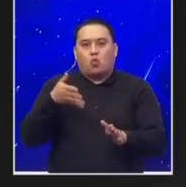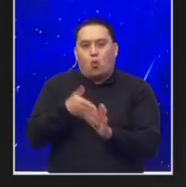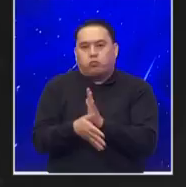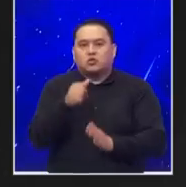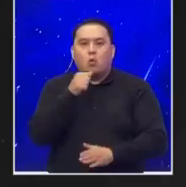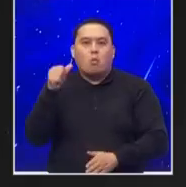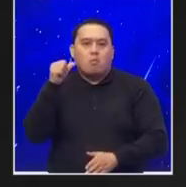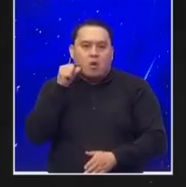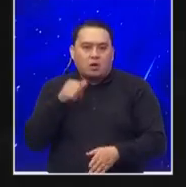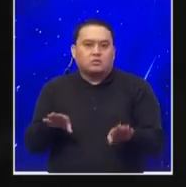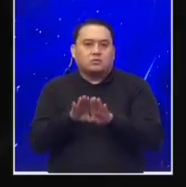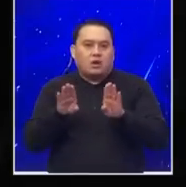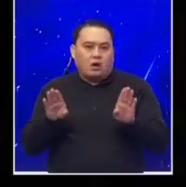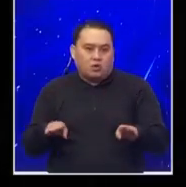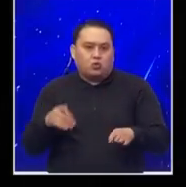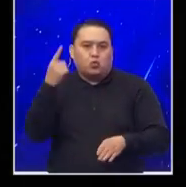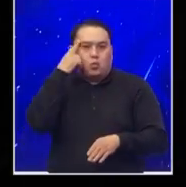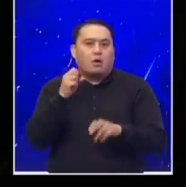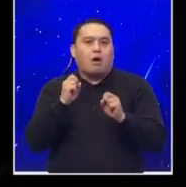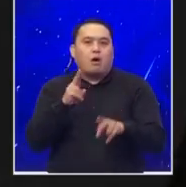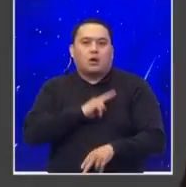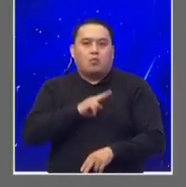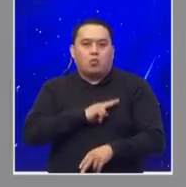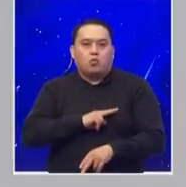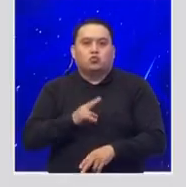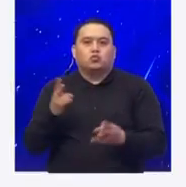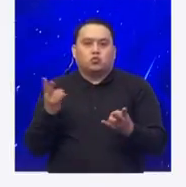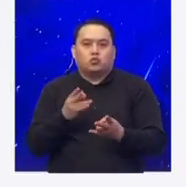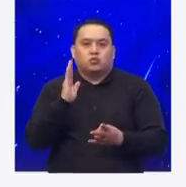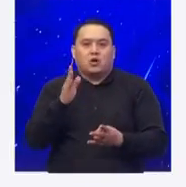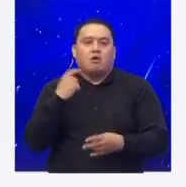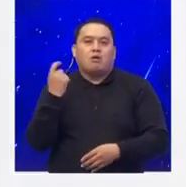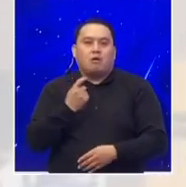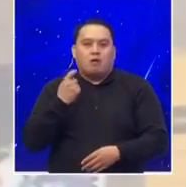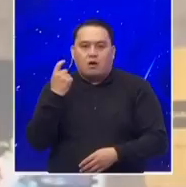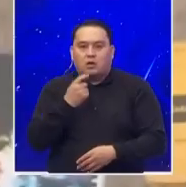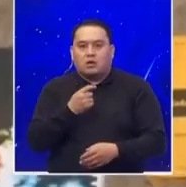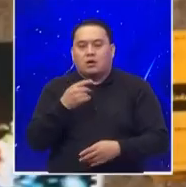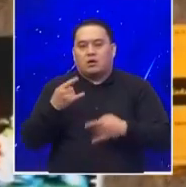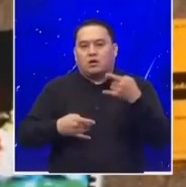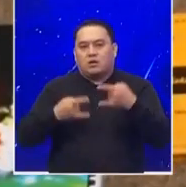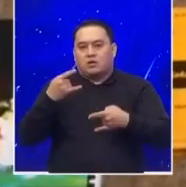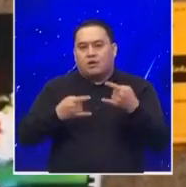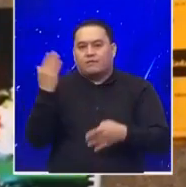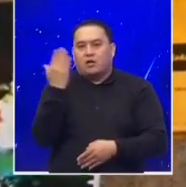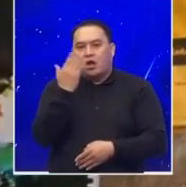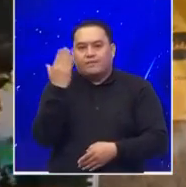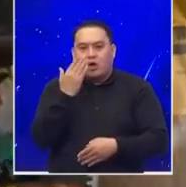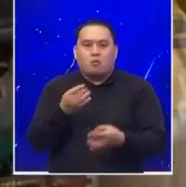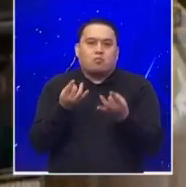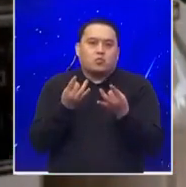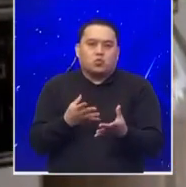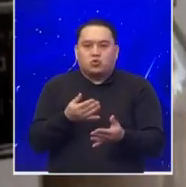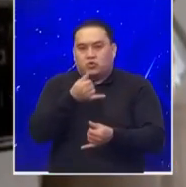прошлый год и параллельно с этим думать, как работать дальше, приходится сейчас владельцам отечественных кинотеатров. Им